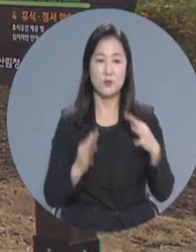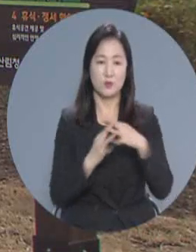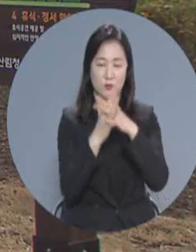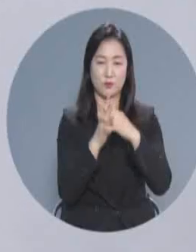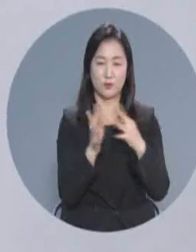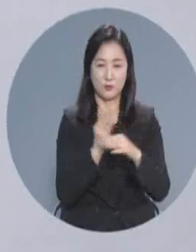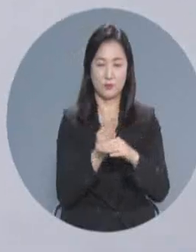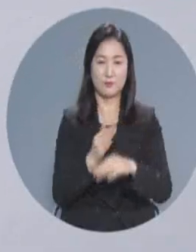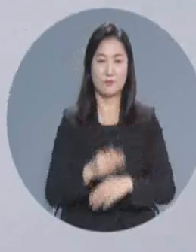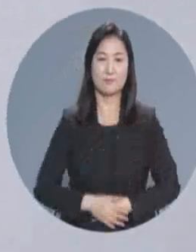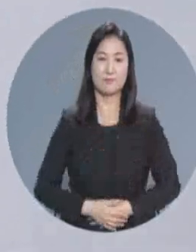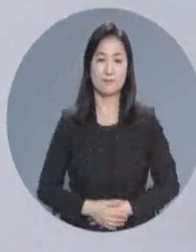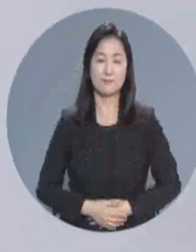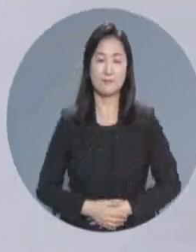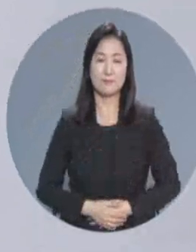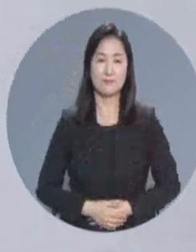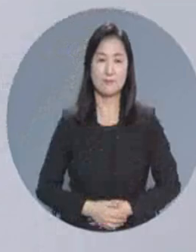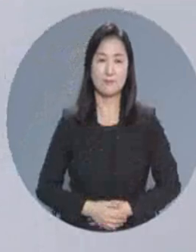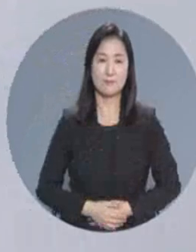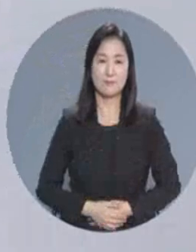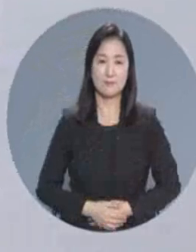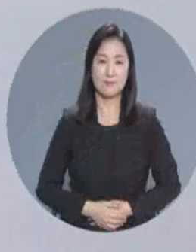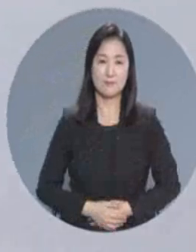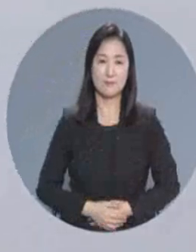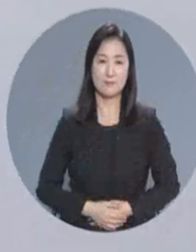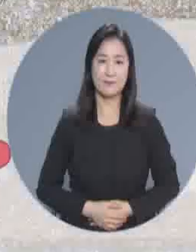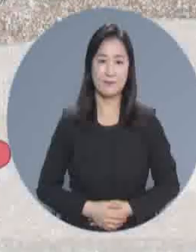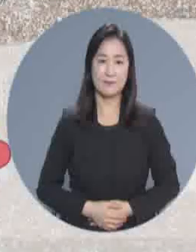계획입니다. MBC 뉴스 김지미입니다.